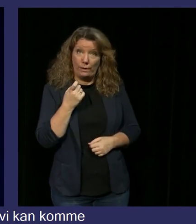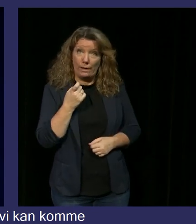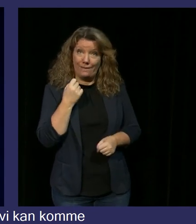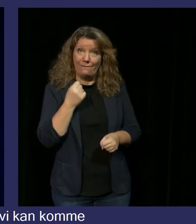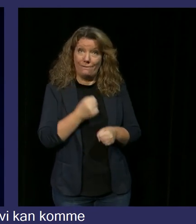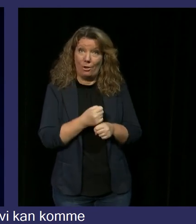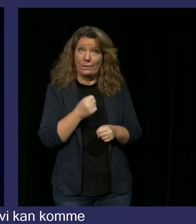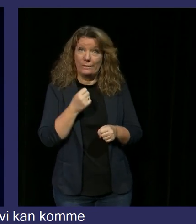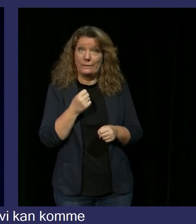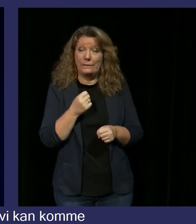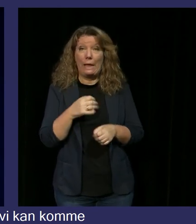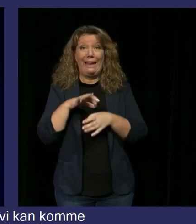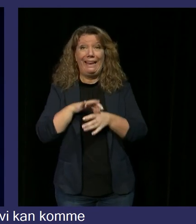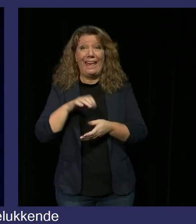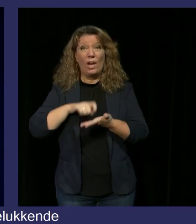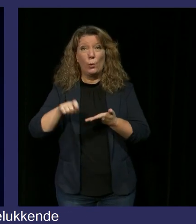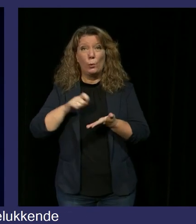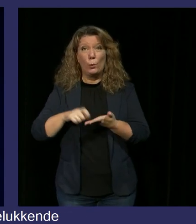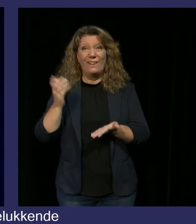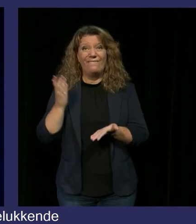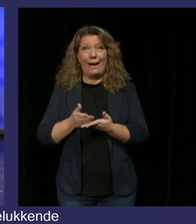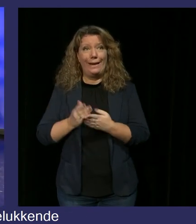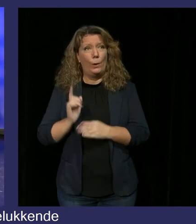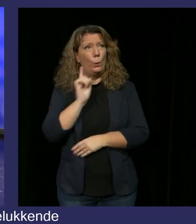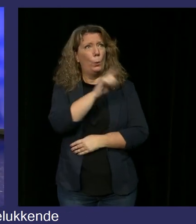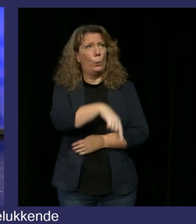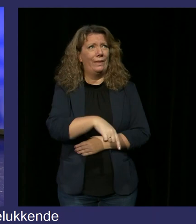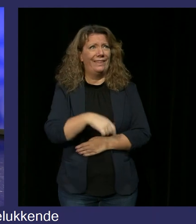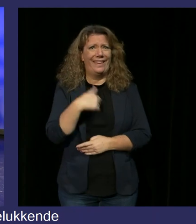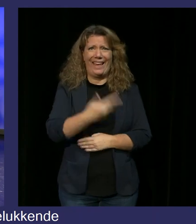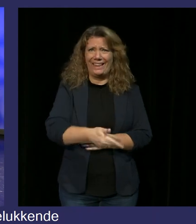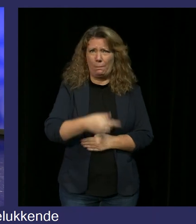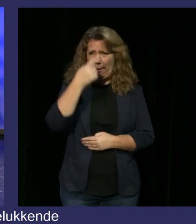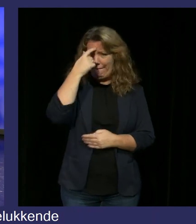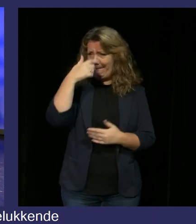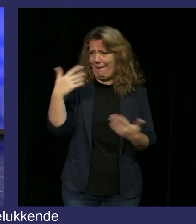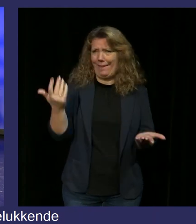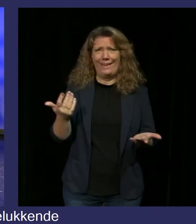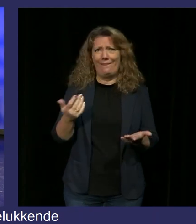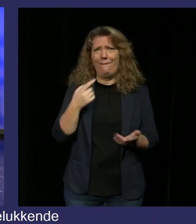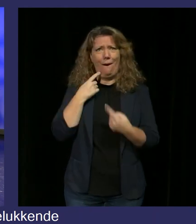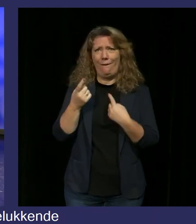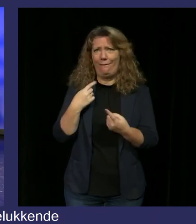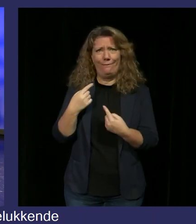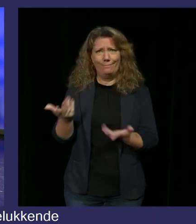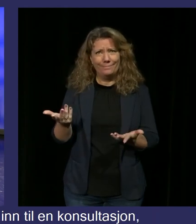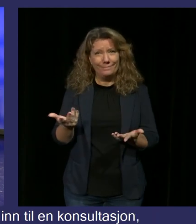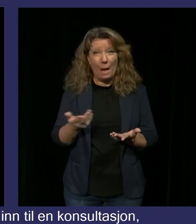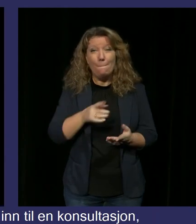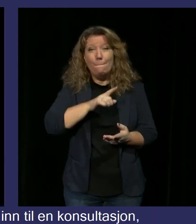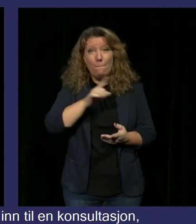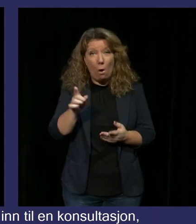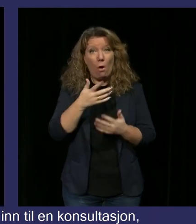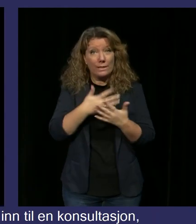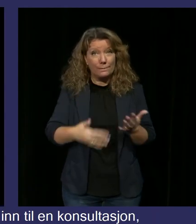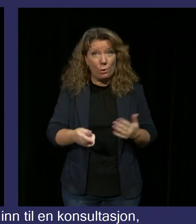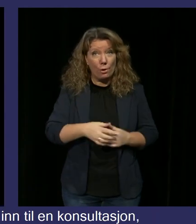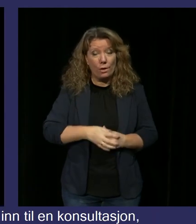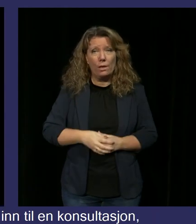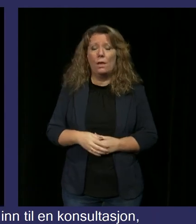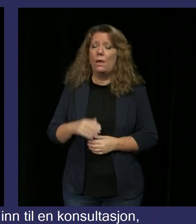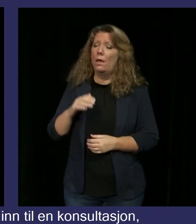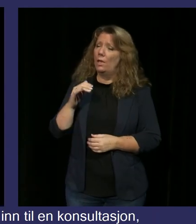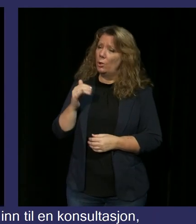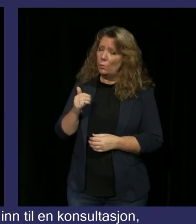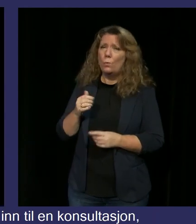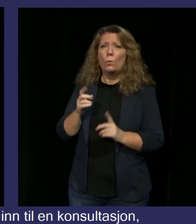komme ut av legekontoret uten å egentlig ha forstått hva som ble formidlet, hva handler det utelukkende om språk? Ja, og kommunikasjon. Altså det at